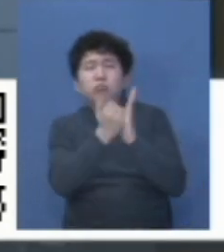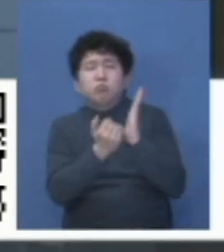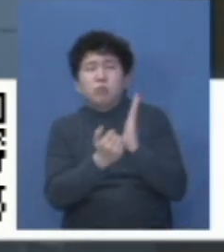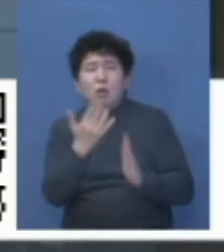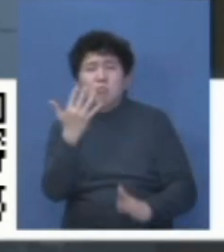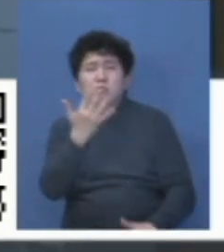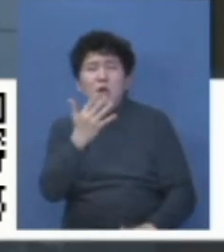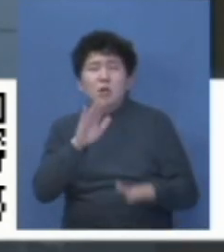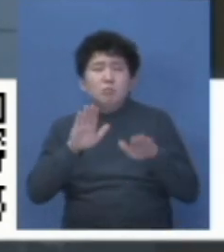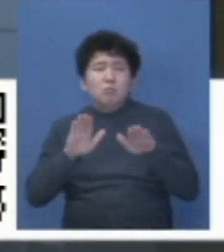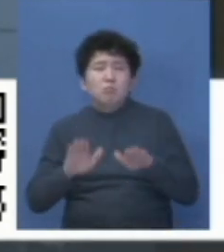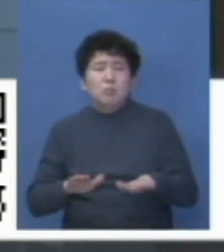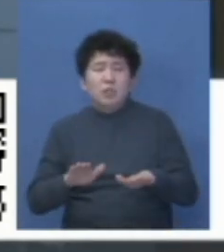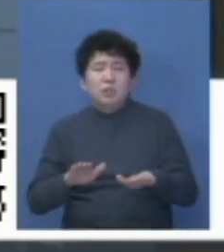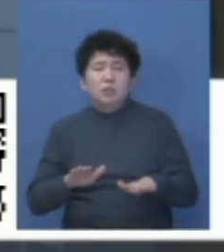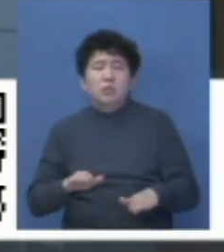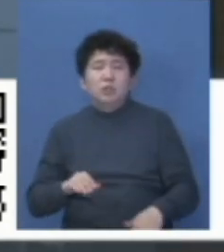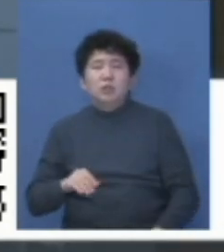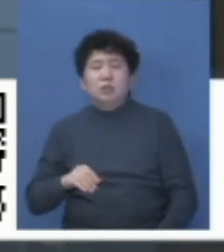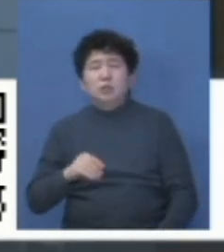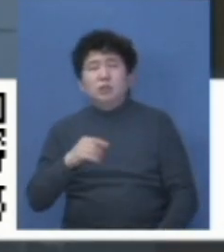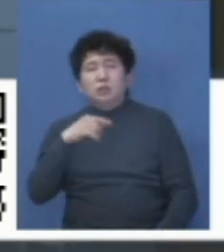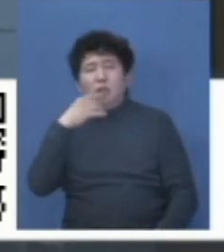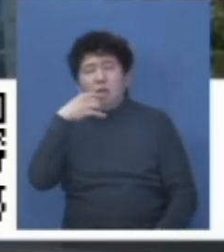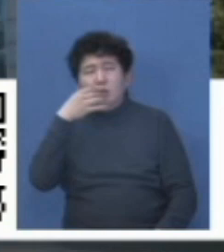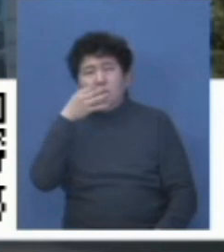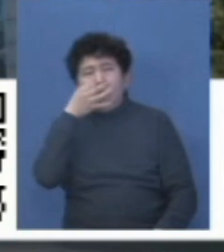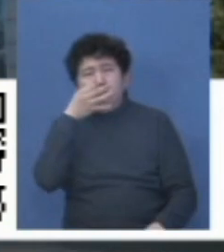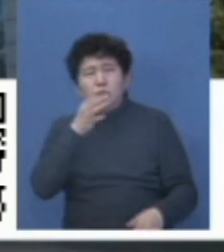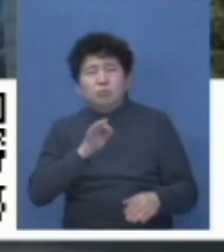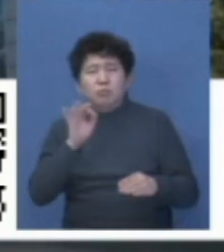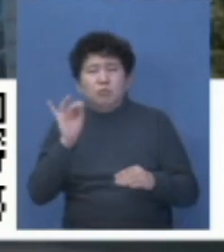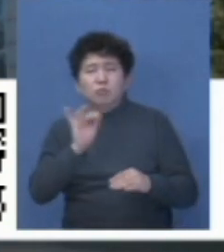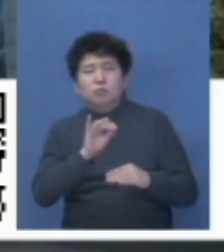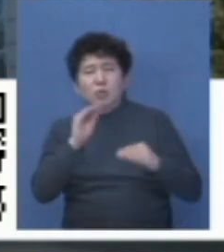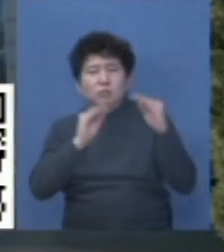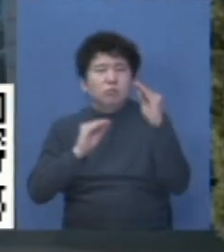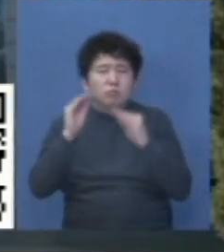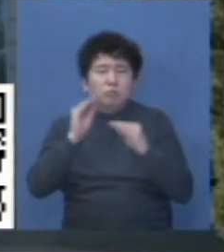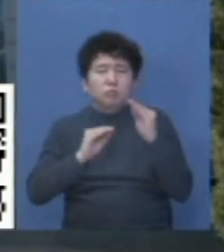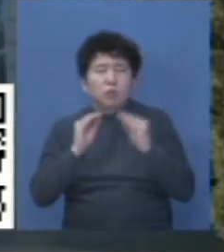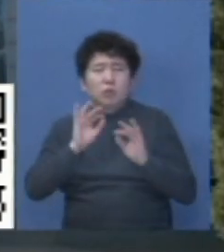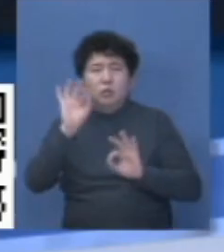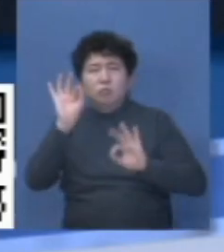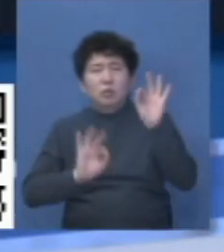научно-исследовательские и опытно-конструкторские работы. Алексей Сафонов, Ильдар Нурайканов, Алтай Акпарат.